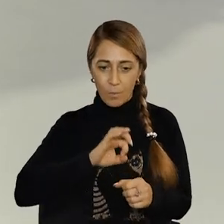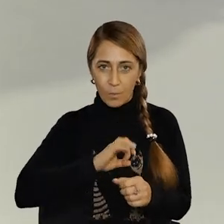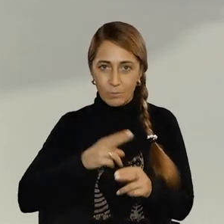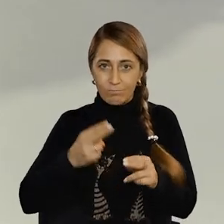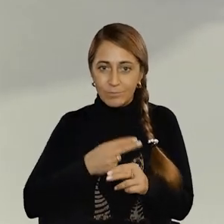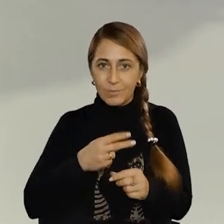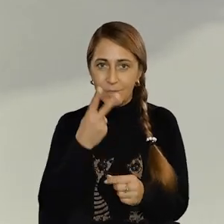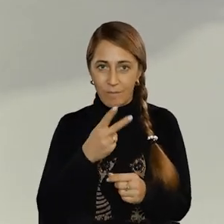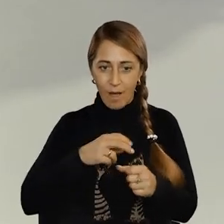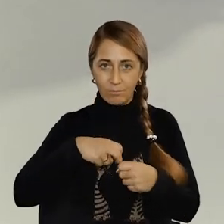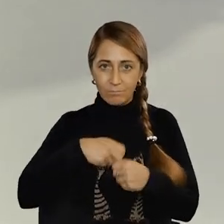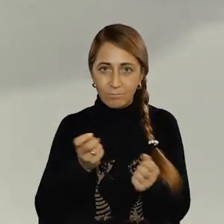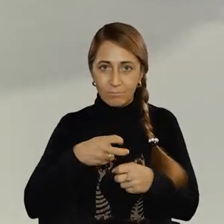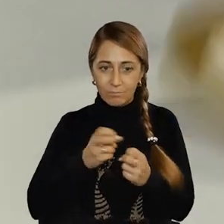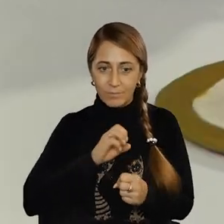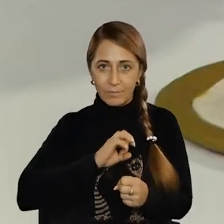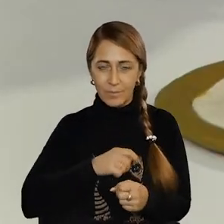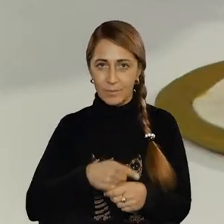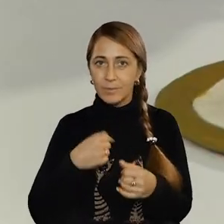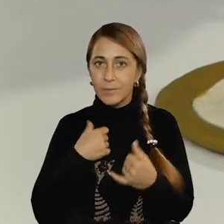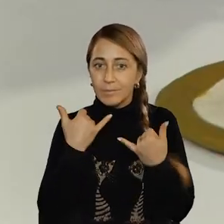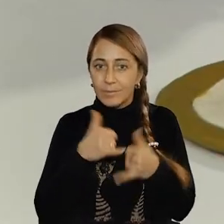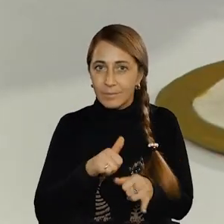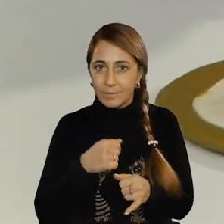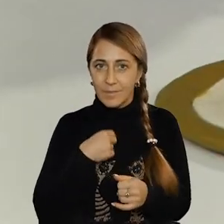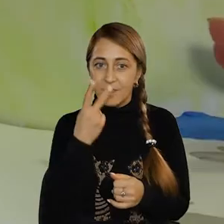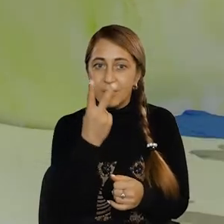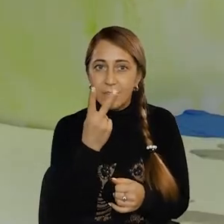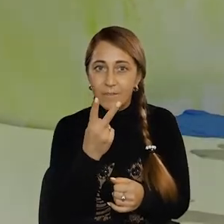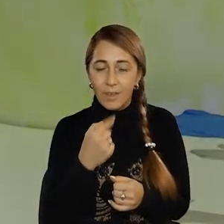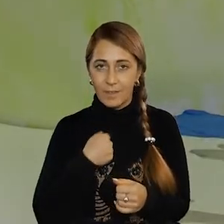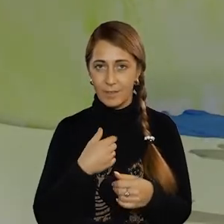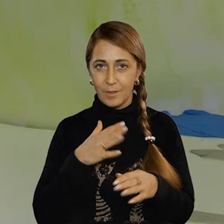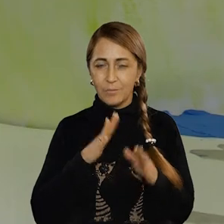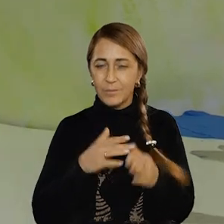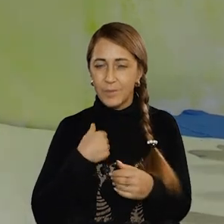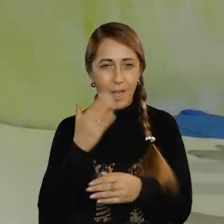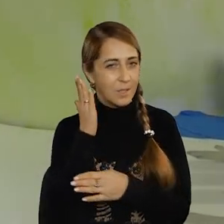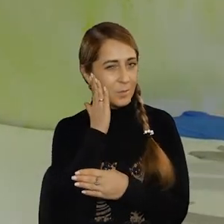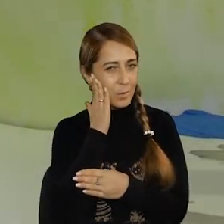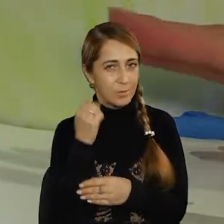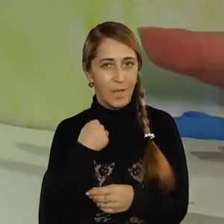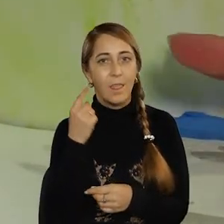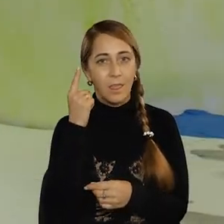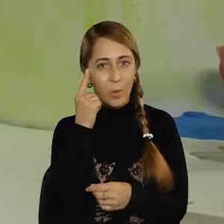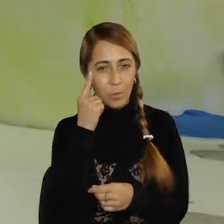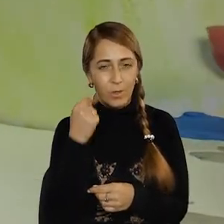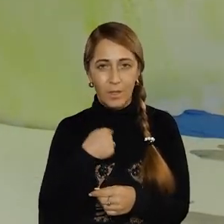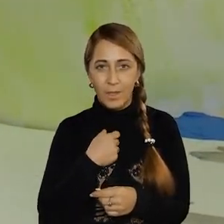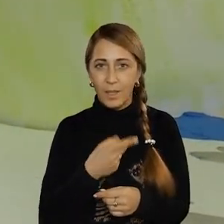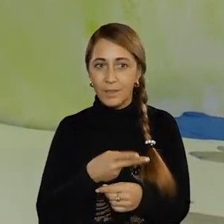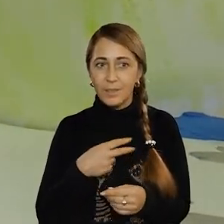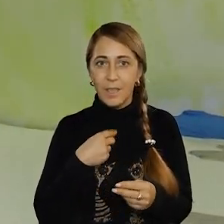одночасно аж два гудзики. Уявляєте? Два. Мабуть, я сплю. Думаю, а це стрім